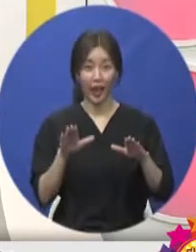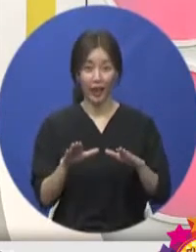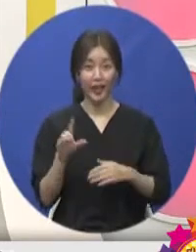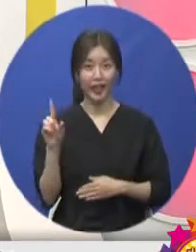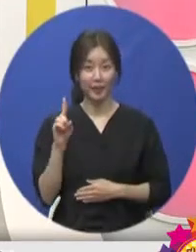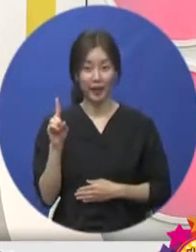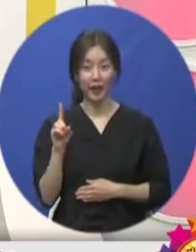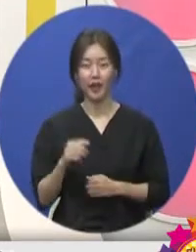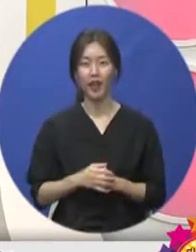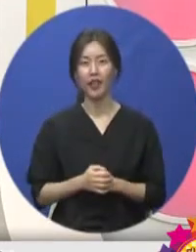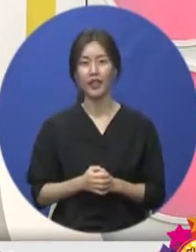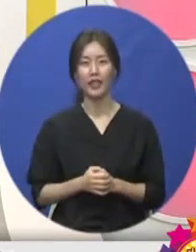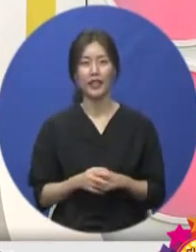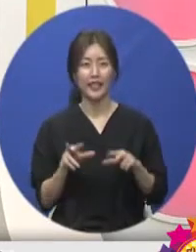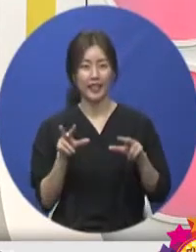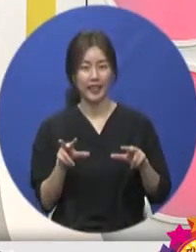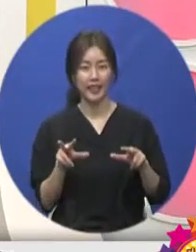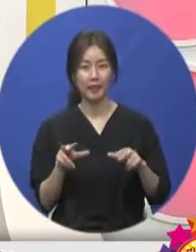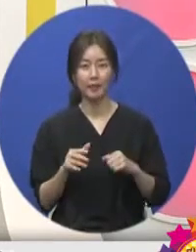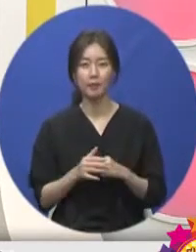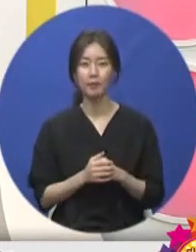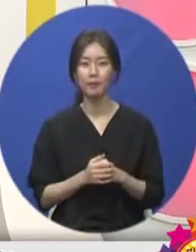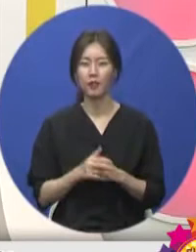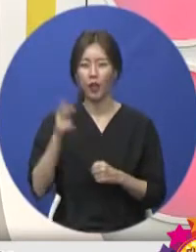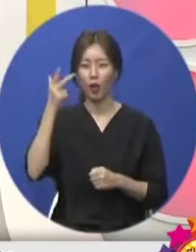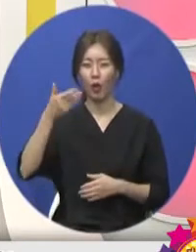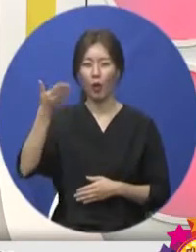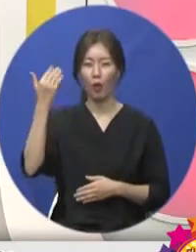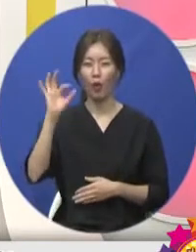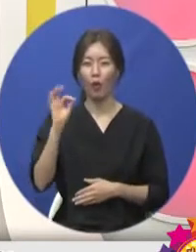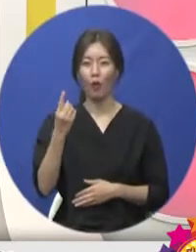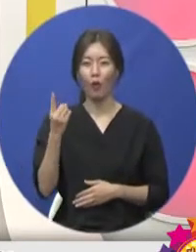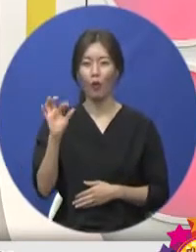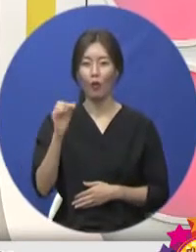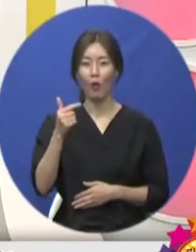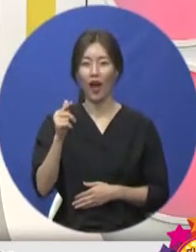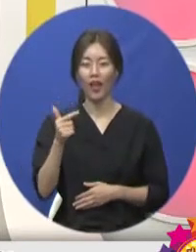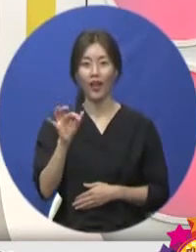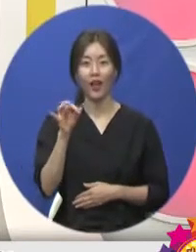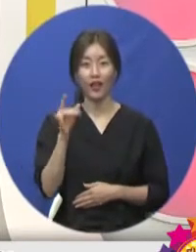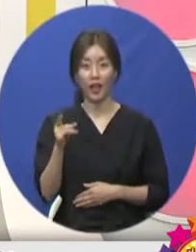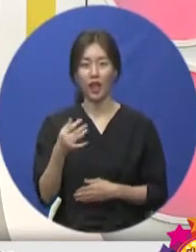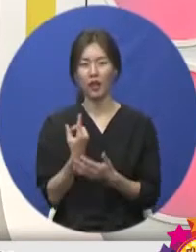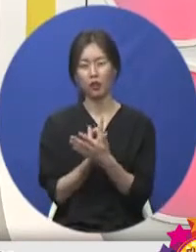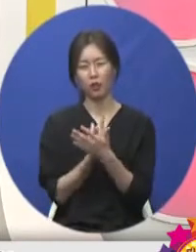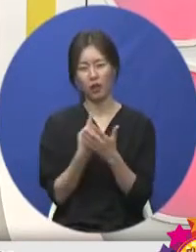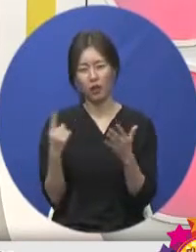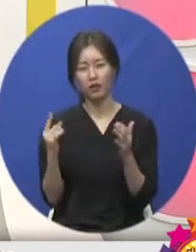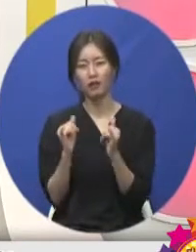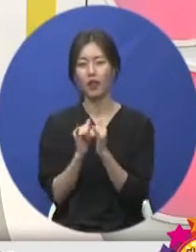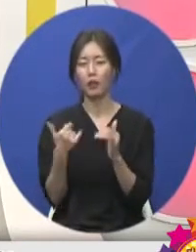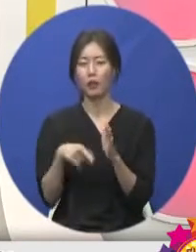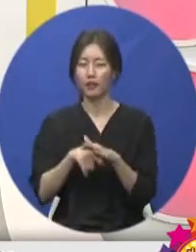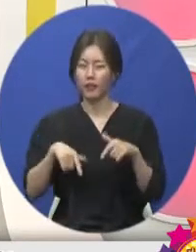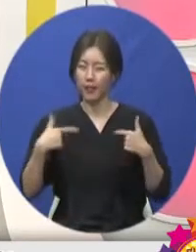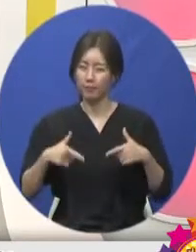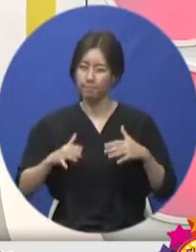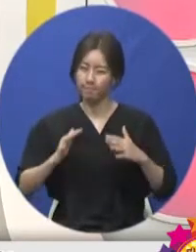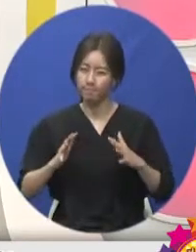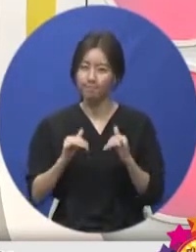오늘은 아 지금은 왕년회라는 뮤직비디오를 보고 오도록 하겠습니다. 소외계층을 위해서 열심히 달리고